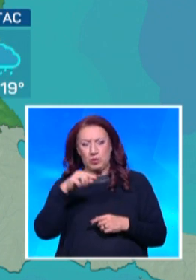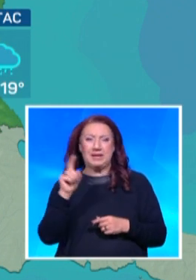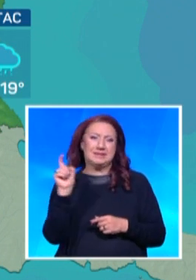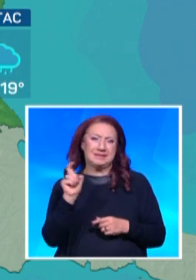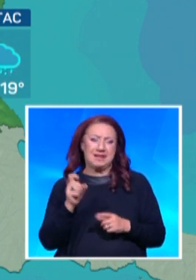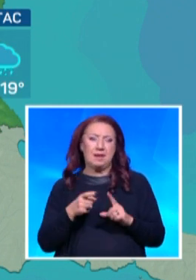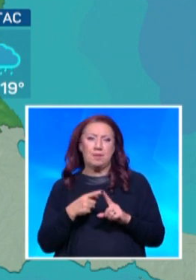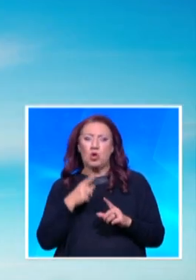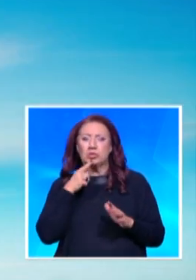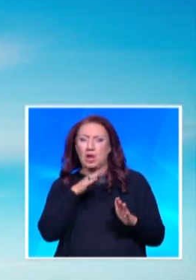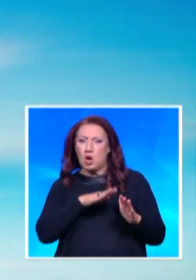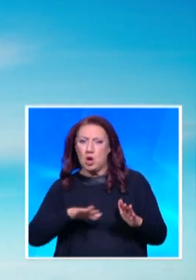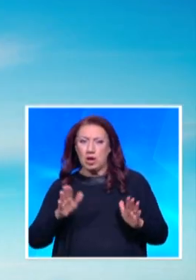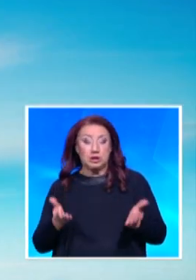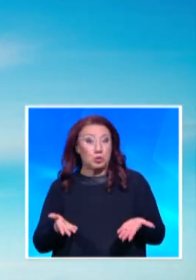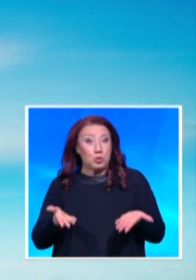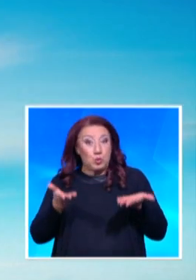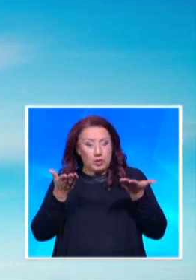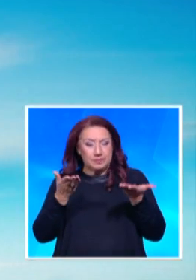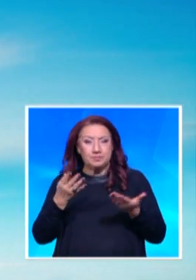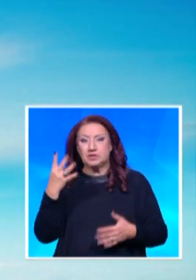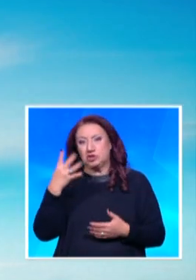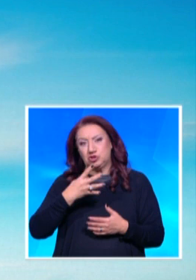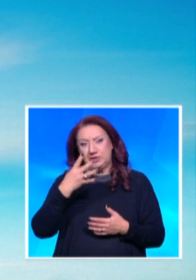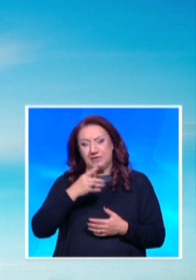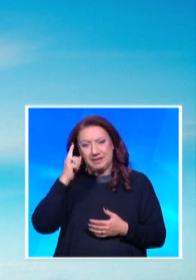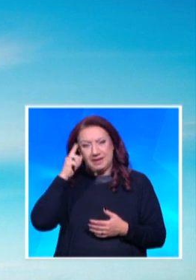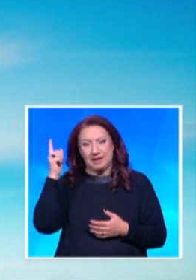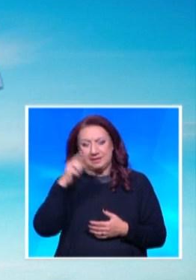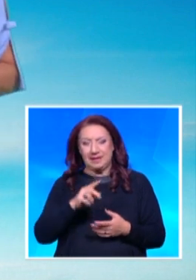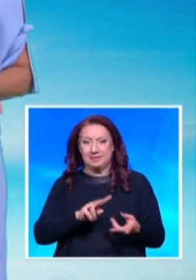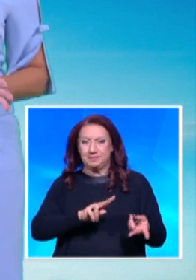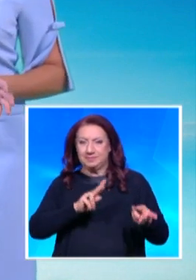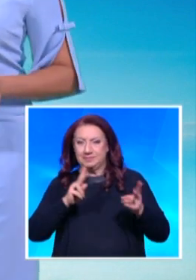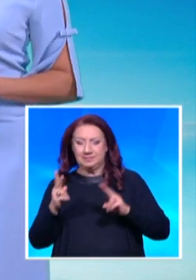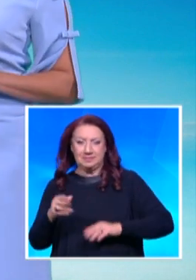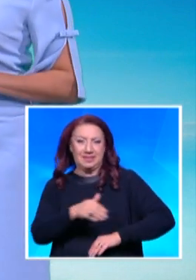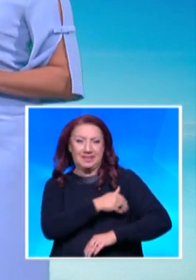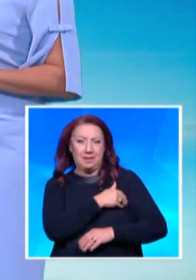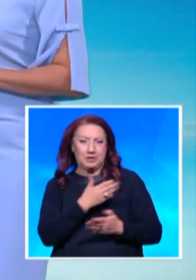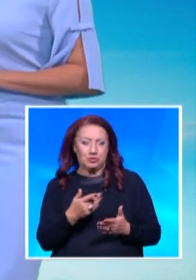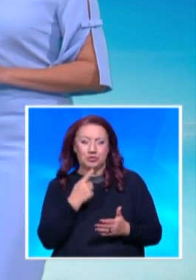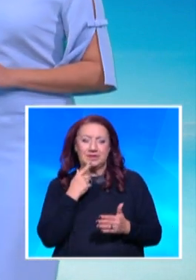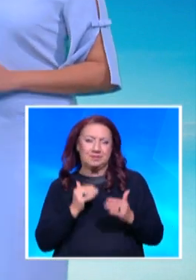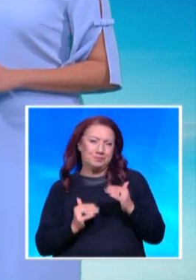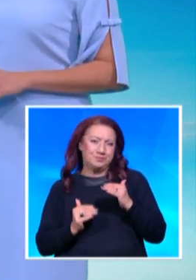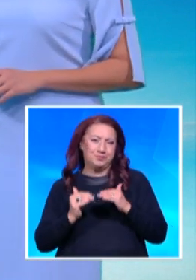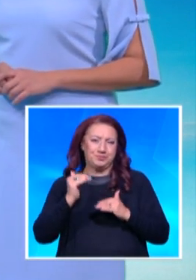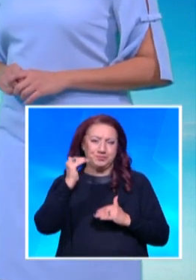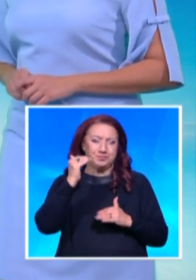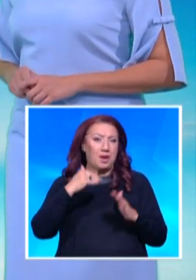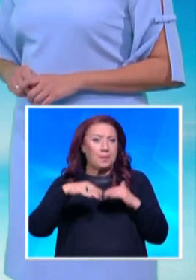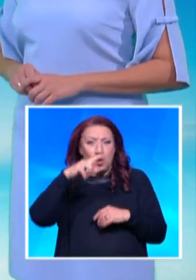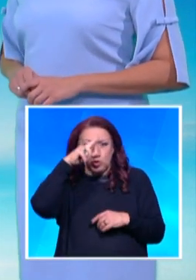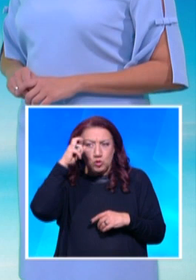юг. Четвъртък е денят, в който ще стане промяна на температурите. От по-ниски на по-високи от обичайните за